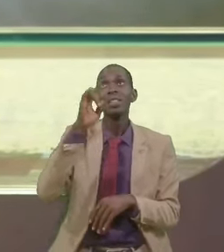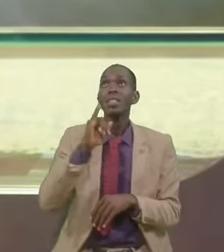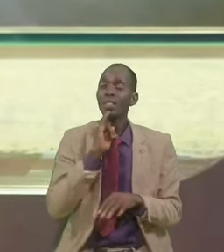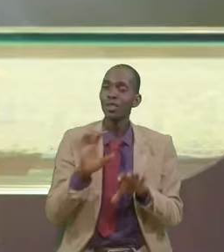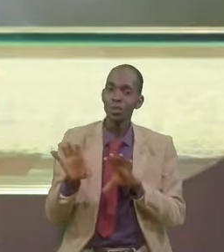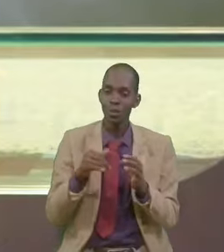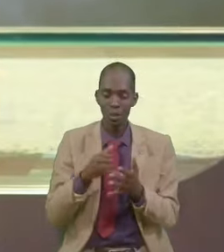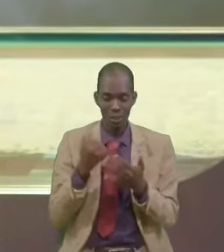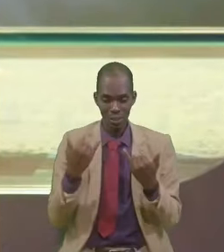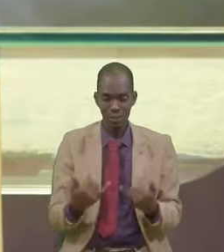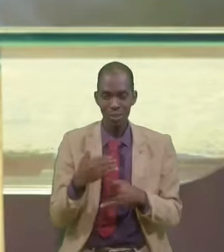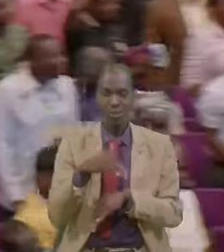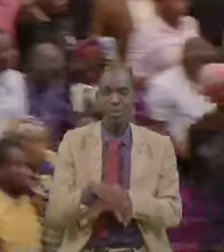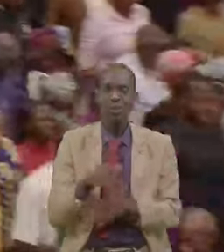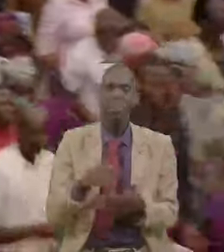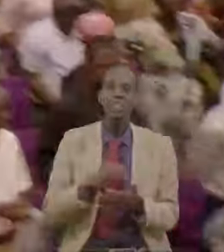Il le fait ce soir.